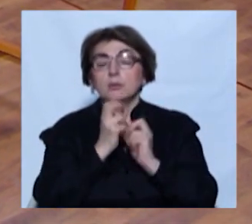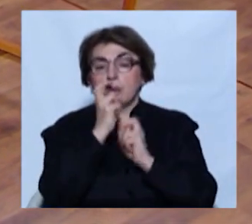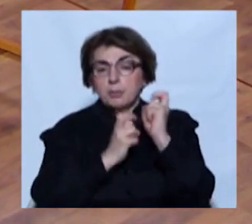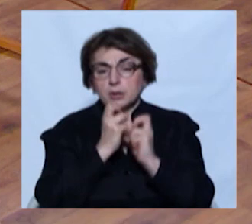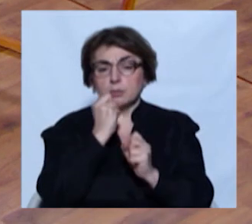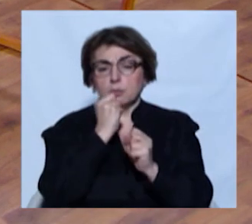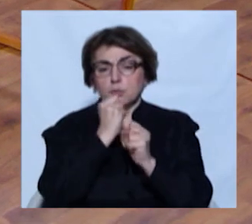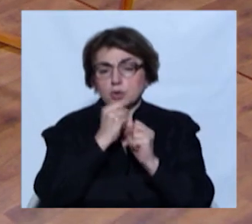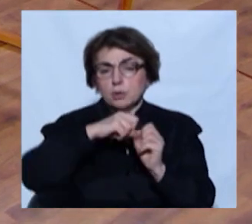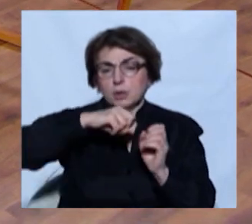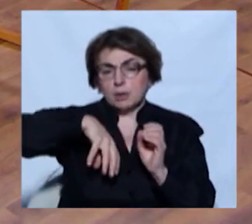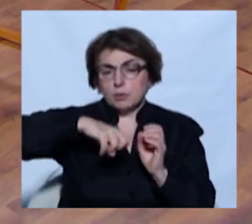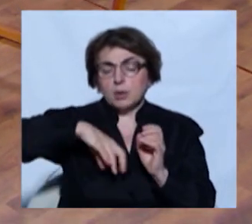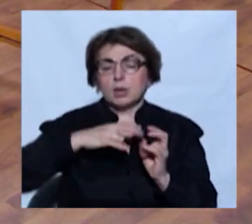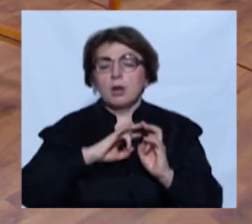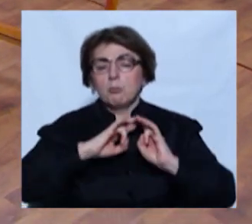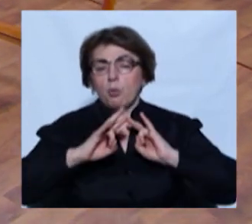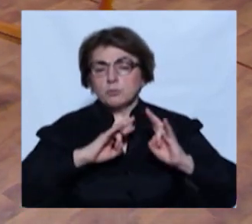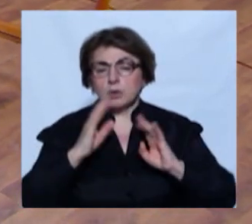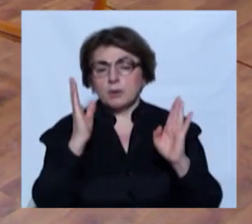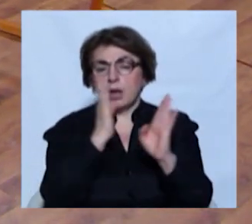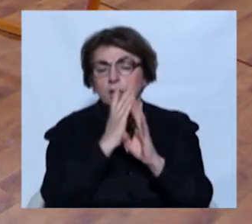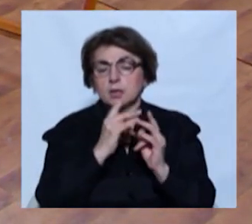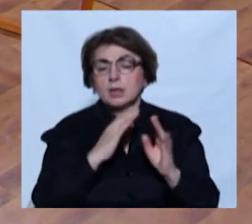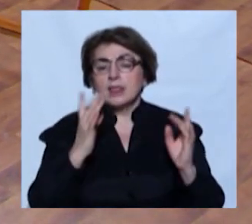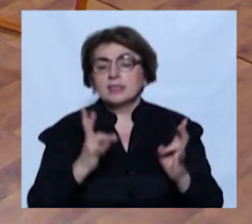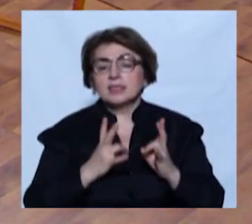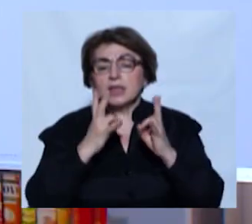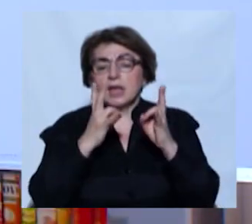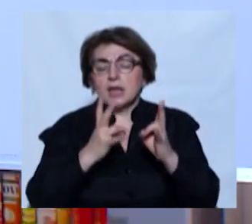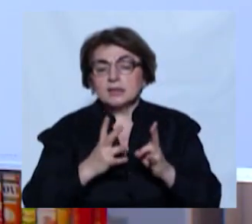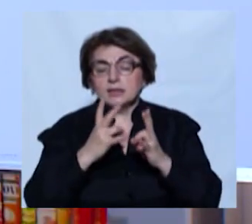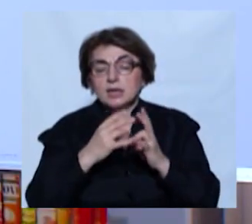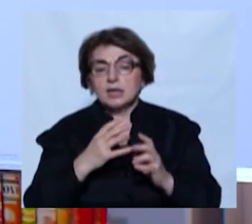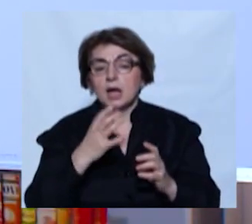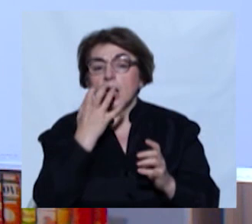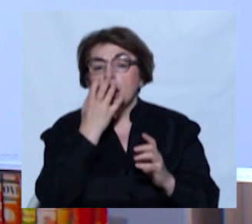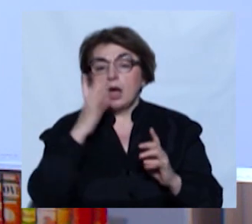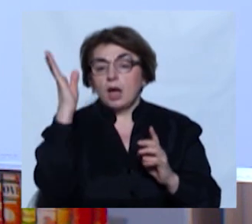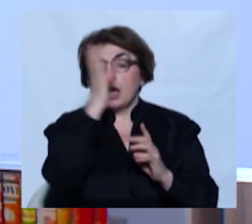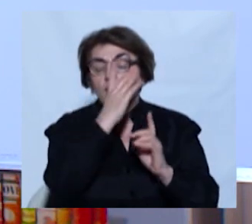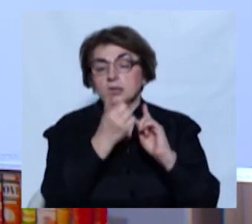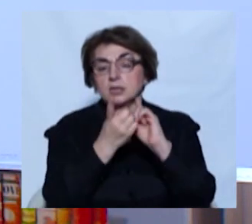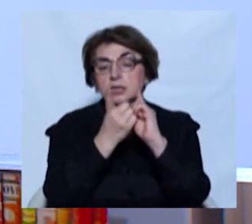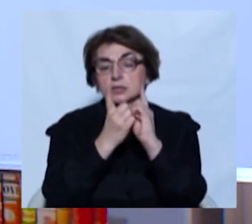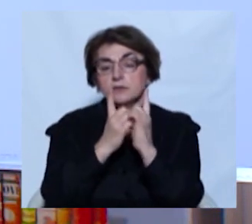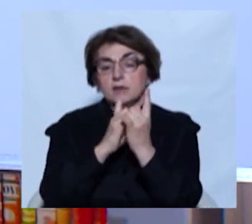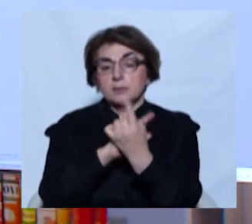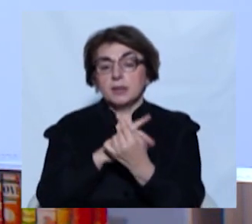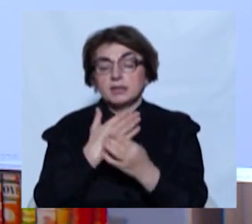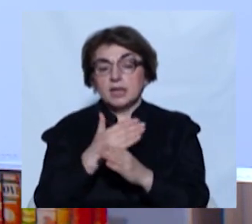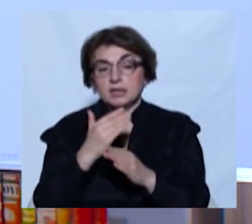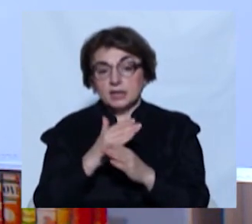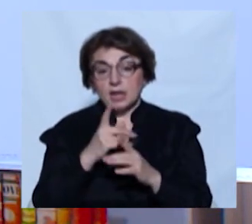იგივე სათბური გაზების, იგივე მომწამლელი აირების და შეანელებს კლიმატის ცვლილების პროცესს. და ეს